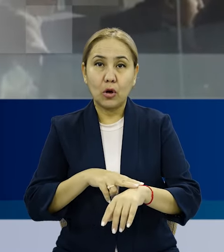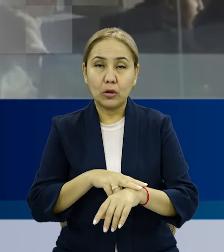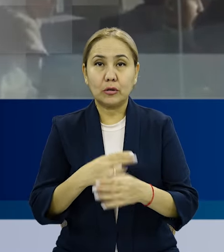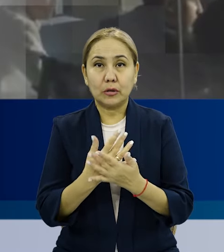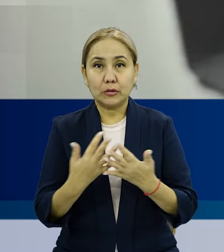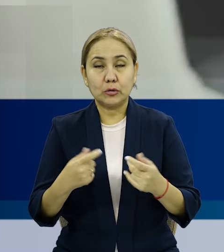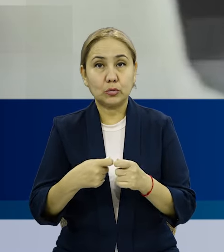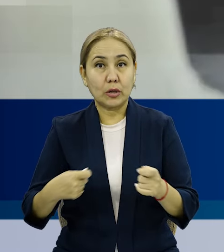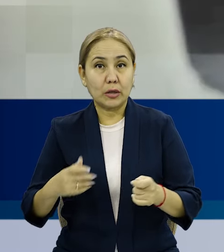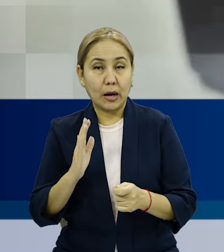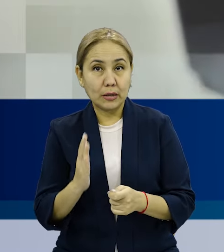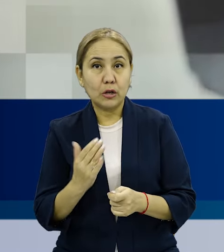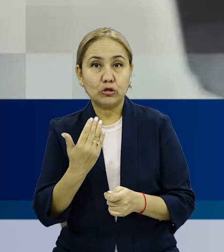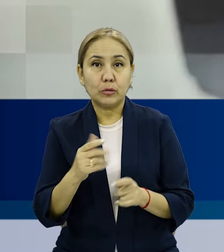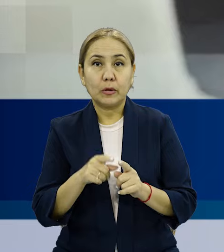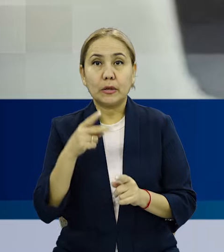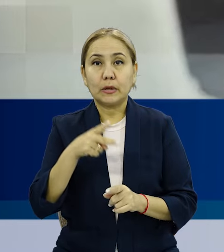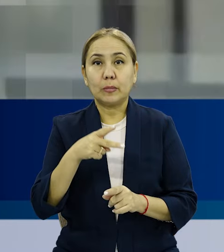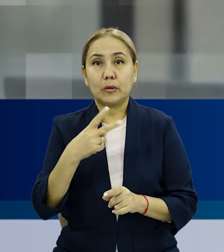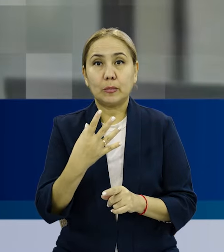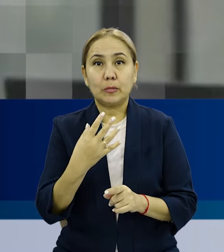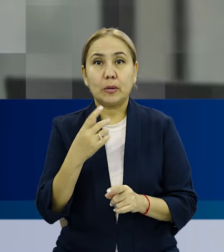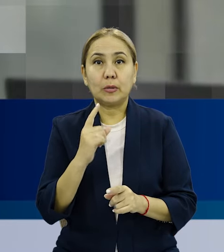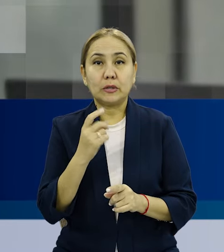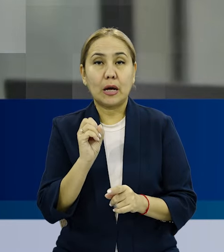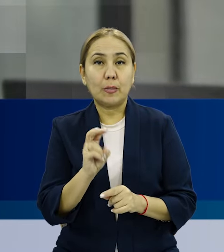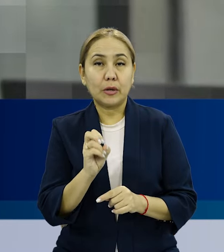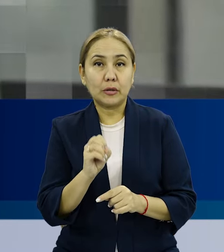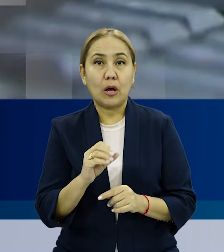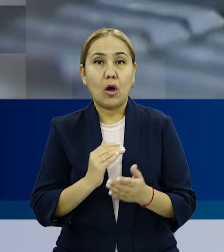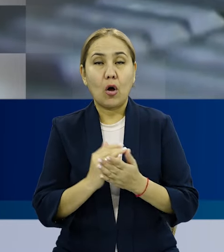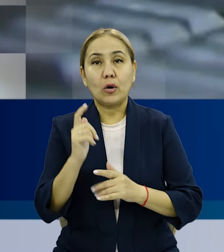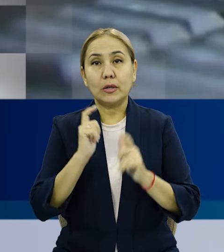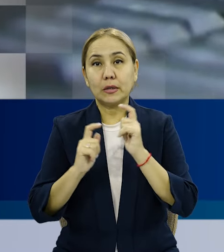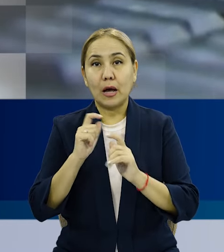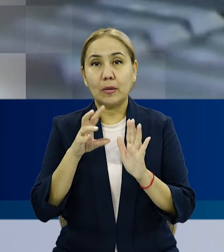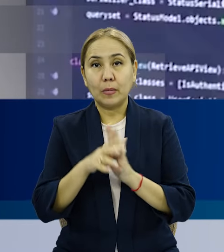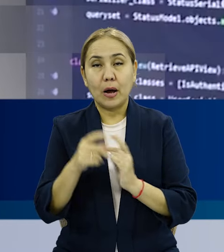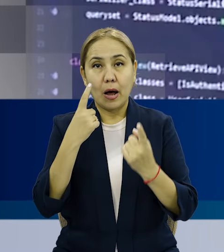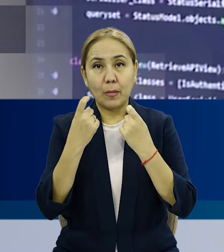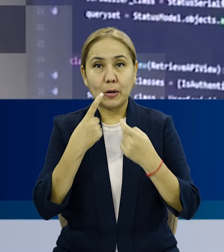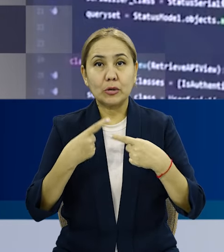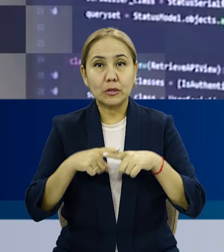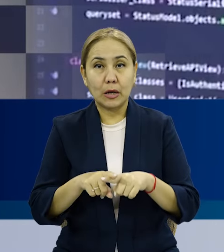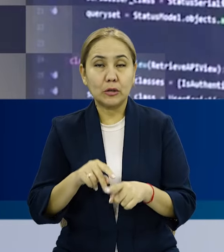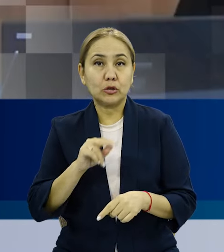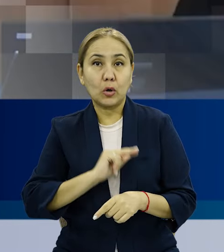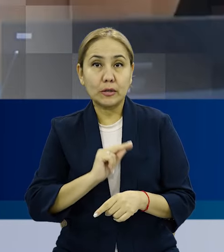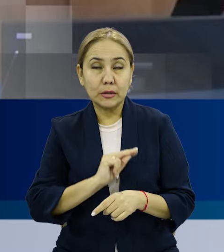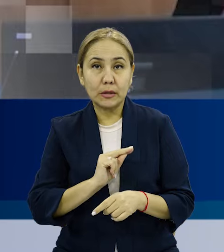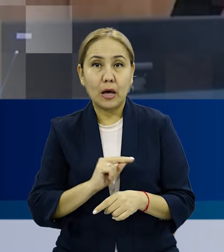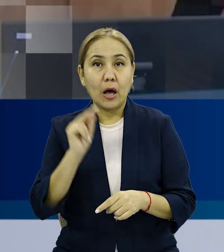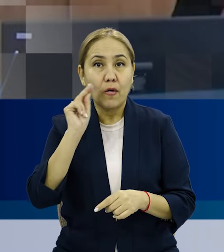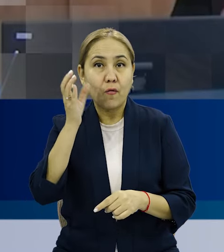imtiyozlari uzaytiriladi. Shuningdek, 2025-yil 1-apreldan oliy ta'lim muassasalarining axborot texnologiyalari sohasidagi